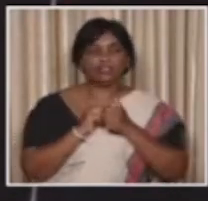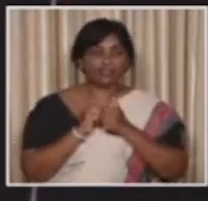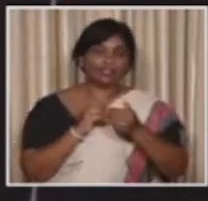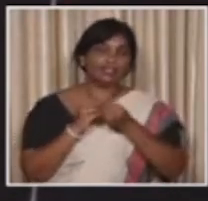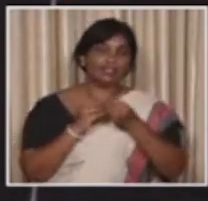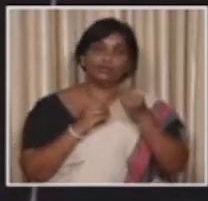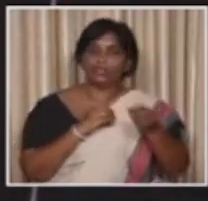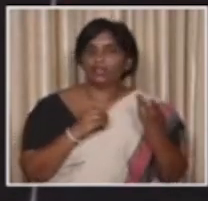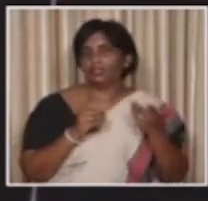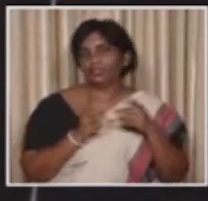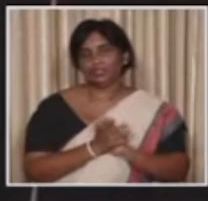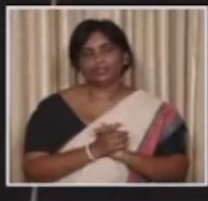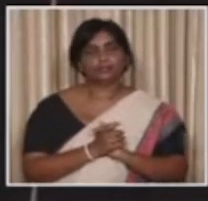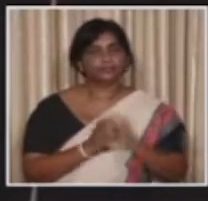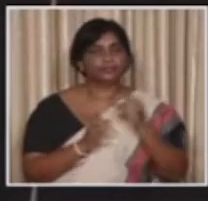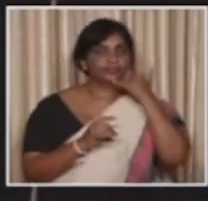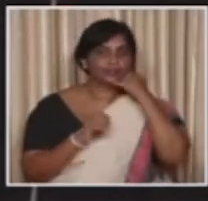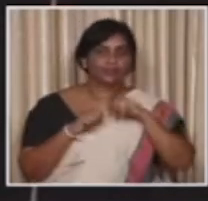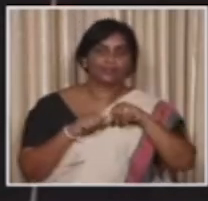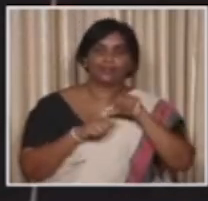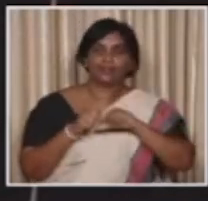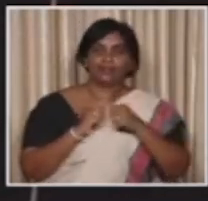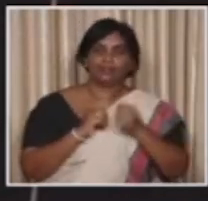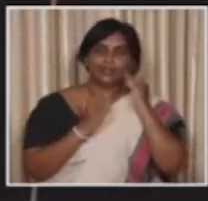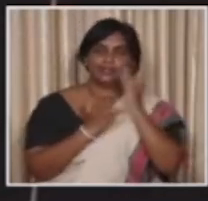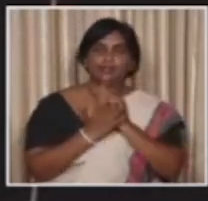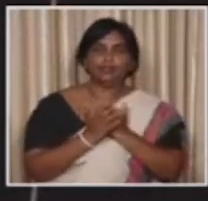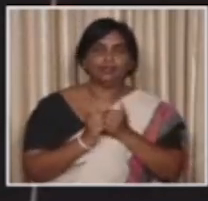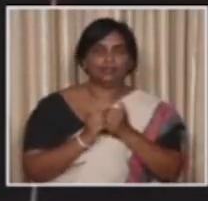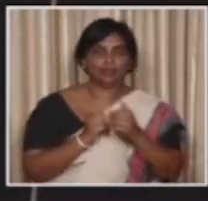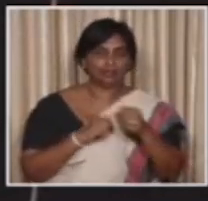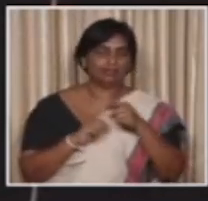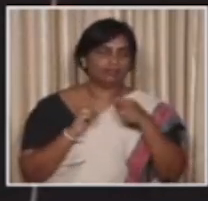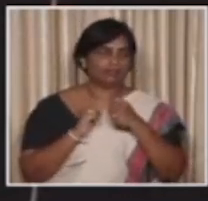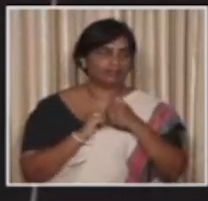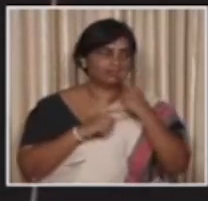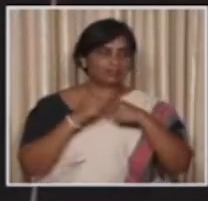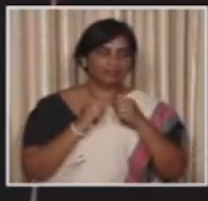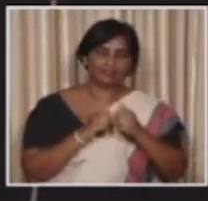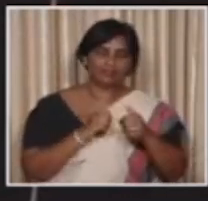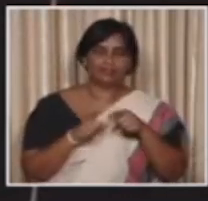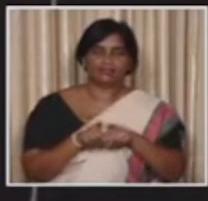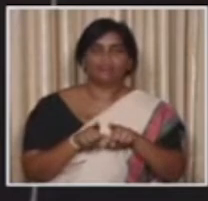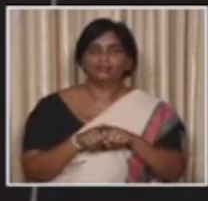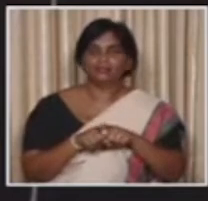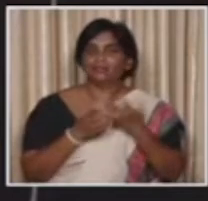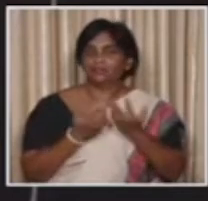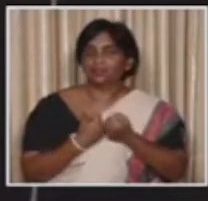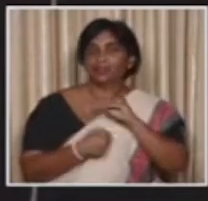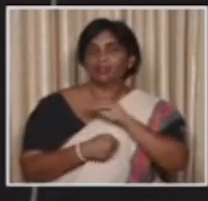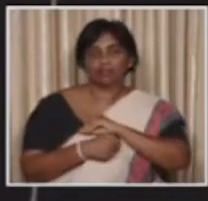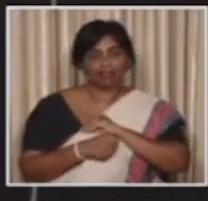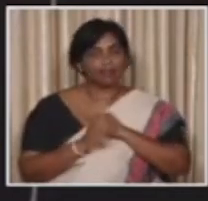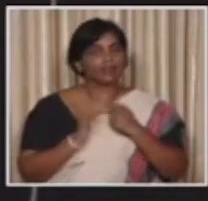දුන්නම මේකල ද ටෙලිකොම් එක ගැන ටෙලිකොම් එක දෙනකොට බැන්න. හැබැයි ටෙලිකොම් එක පෞද්ගලිකකරණය කිරීම තුළ ලැබපු ලාභය